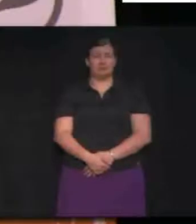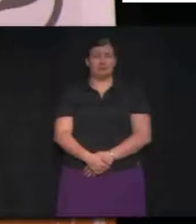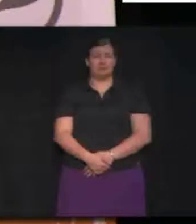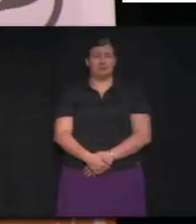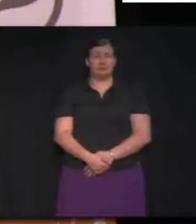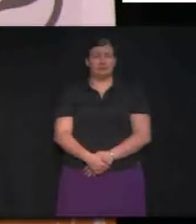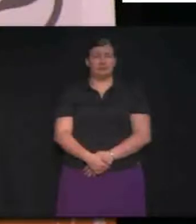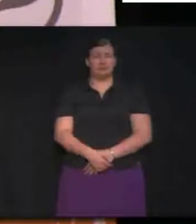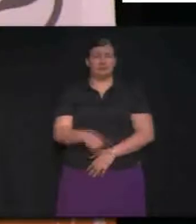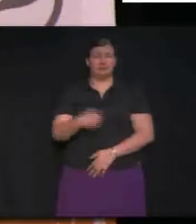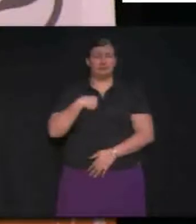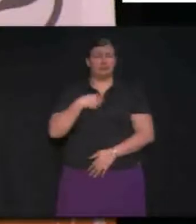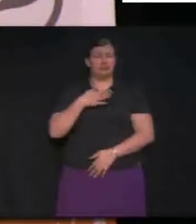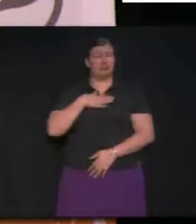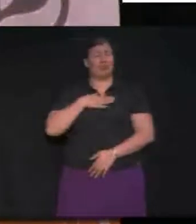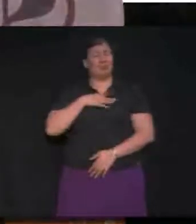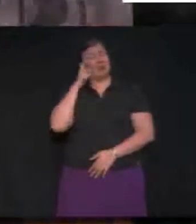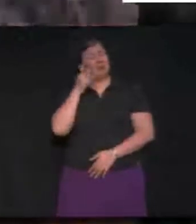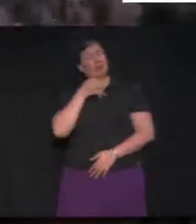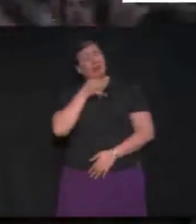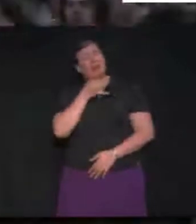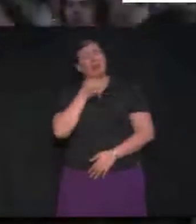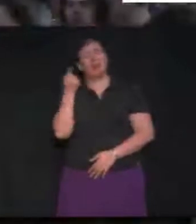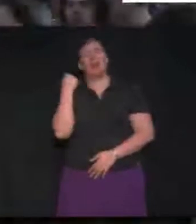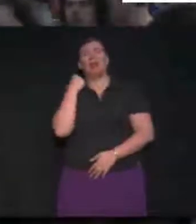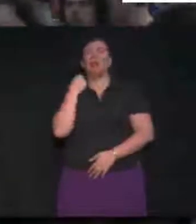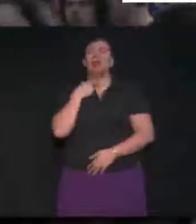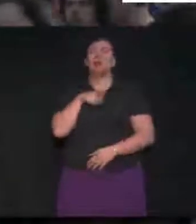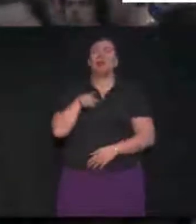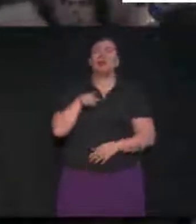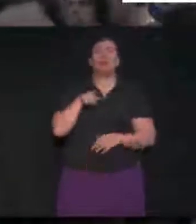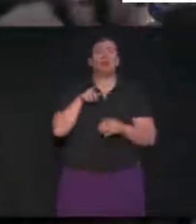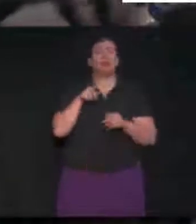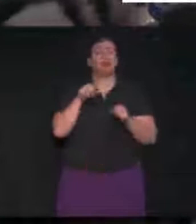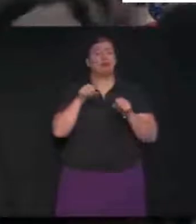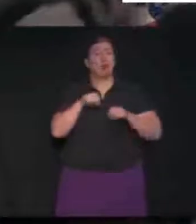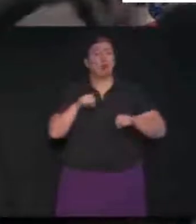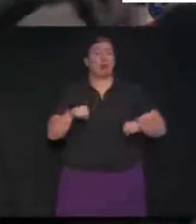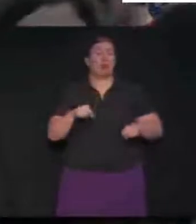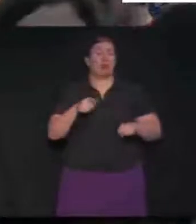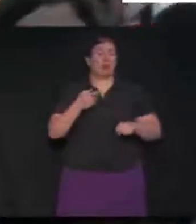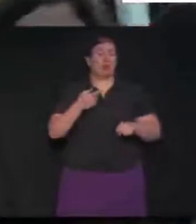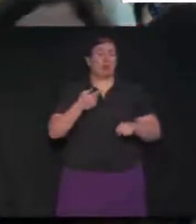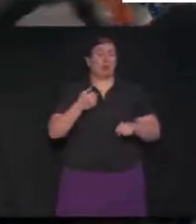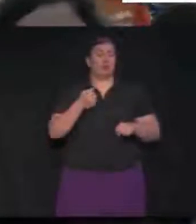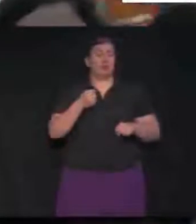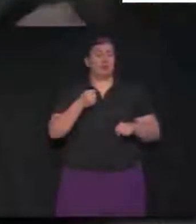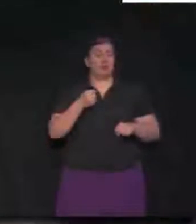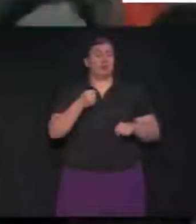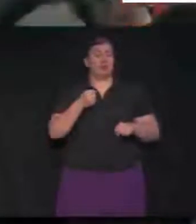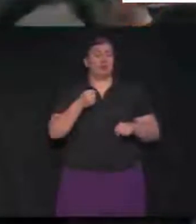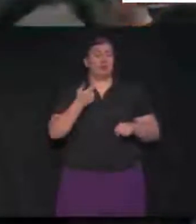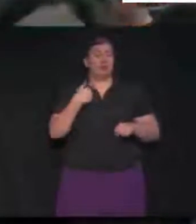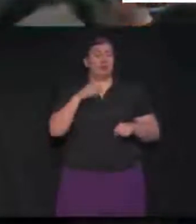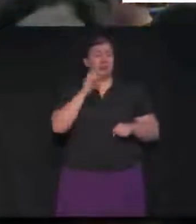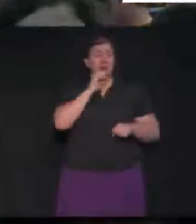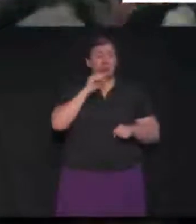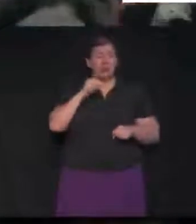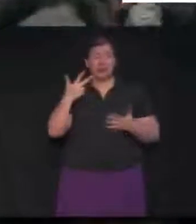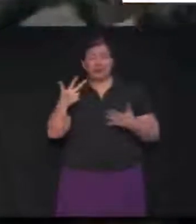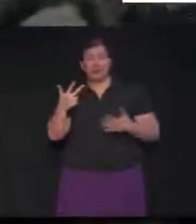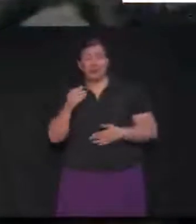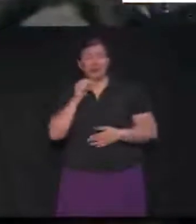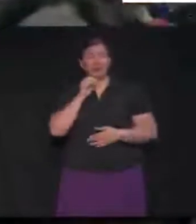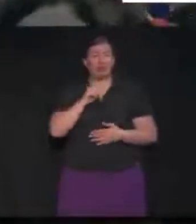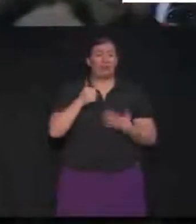also ich hätte eine Frage und zwar wir haben eben auch noch andere sattungsänderungsanträge vorgestellt bekommen im gleichen Kontext nämlich die 003 die